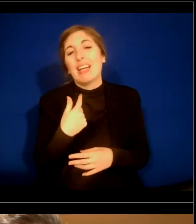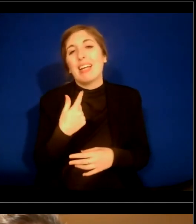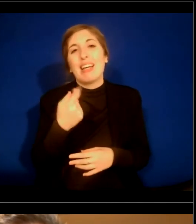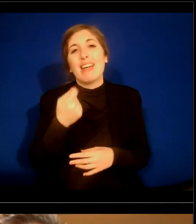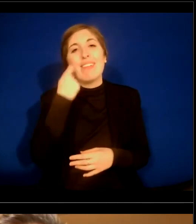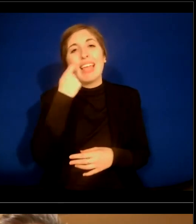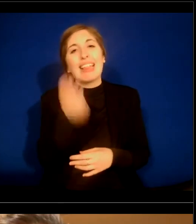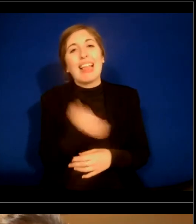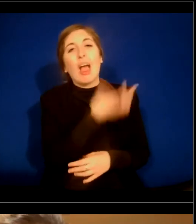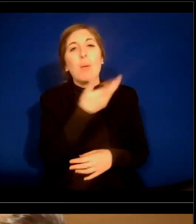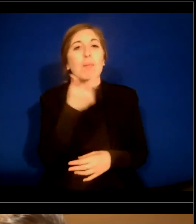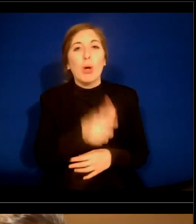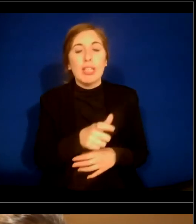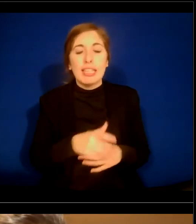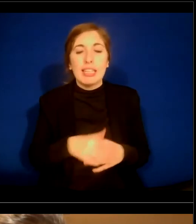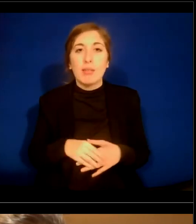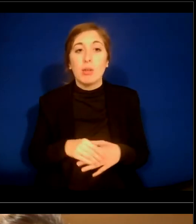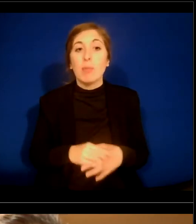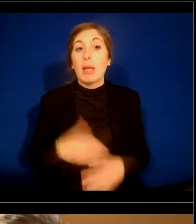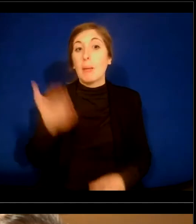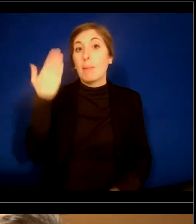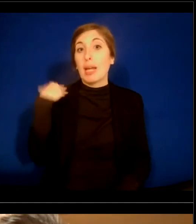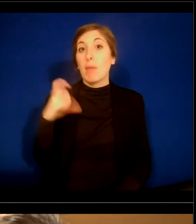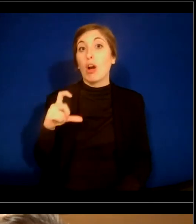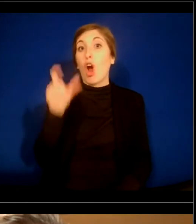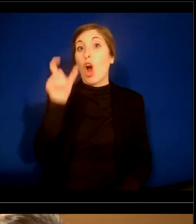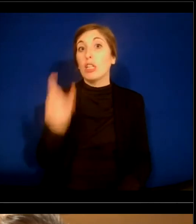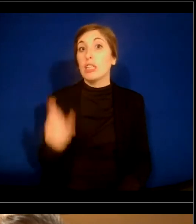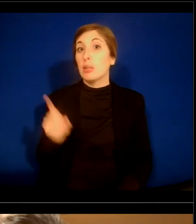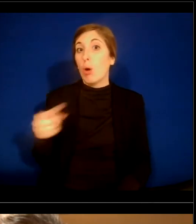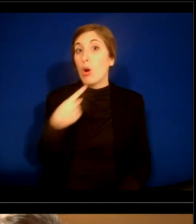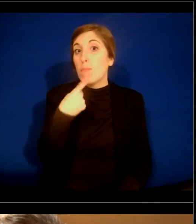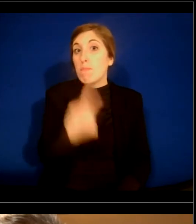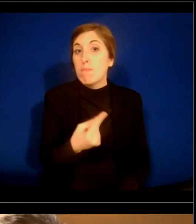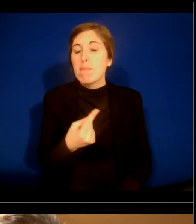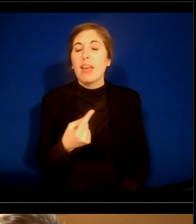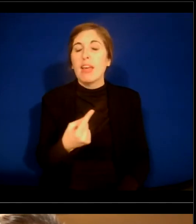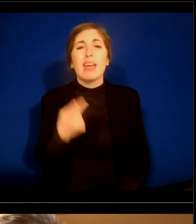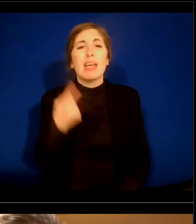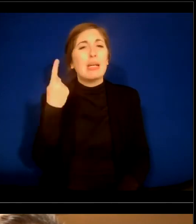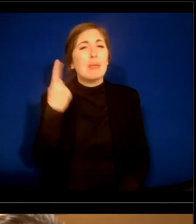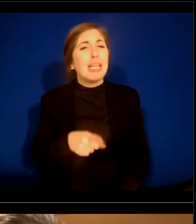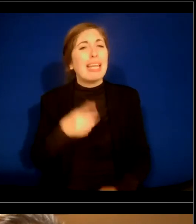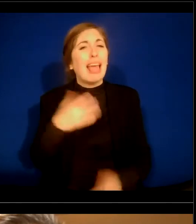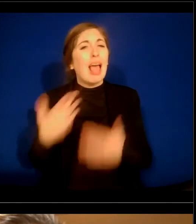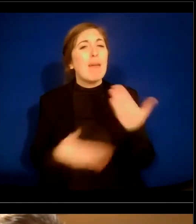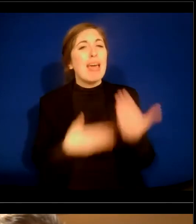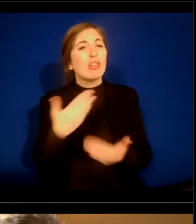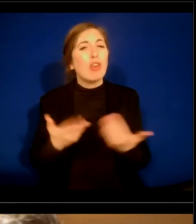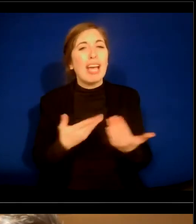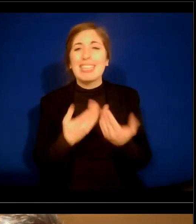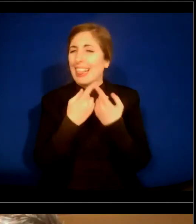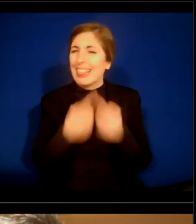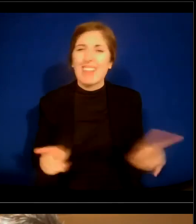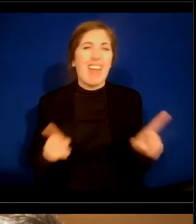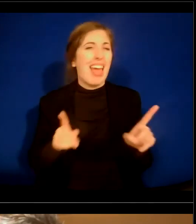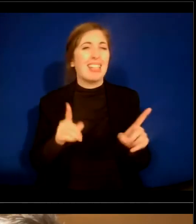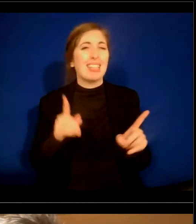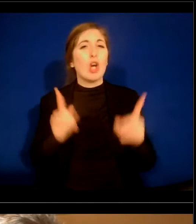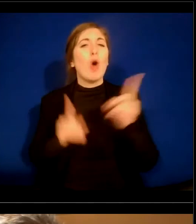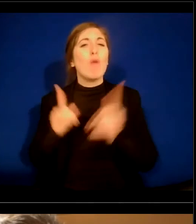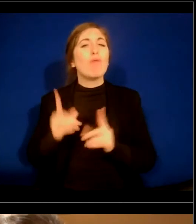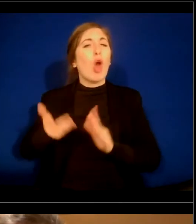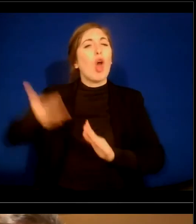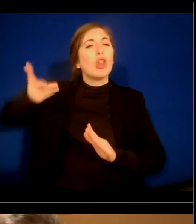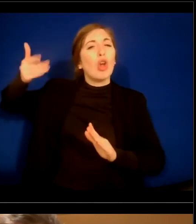come diceva prima anche Cosimo, questa è un'emergenza molto diversa rispetto alle tante viste,